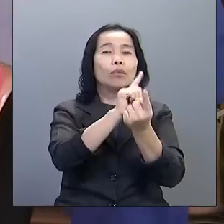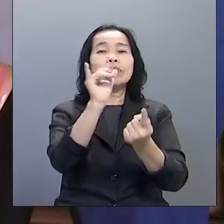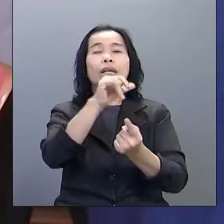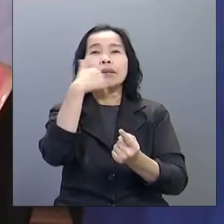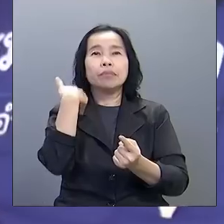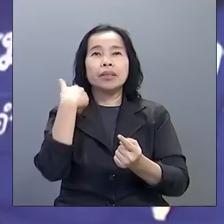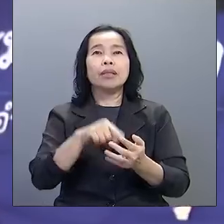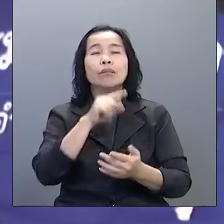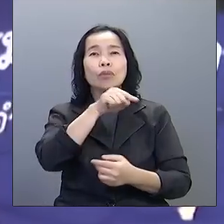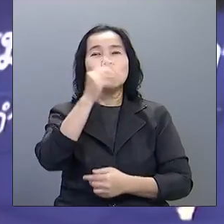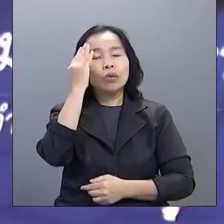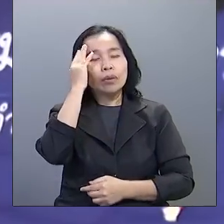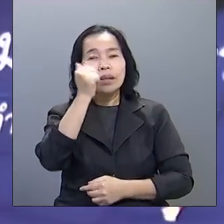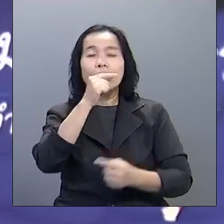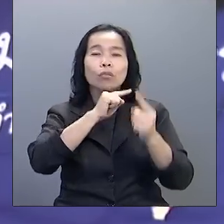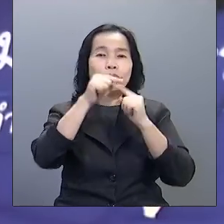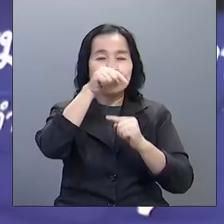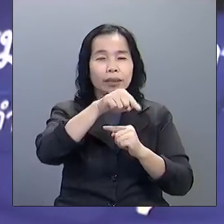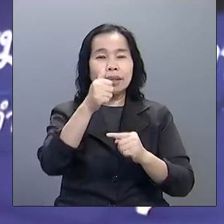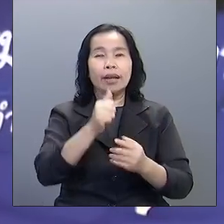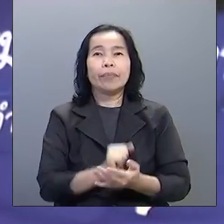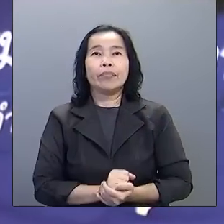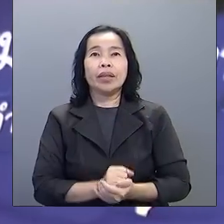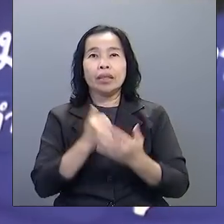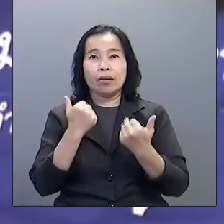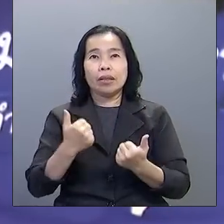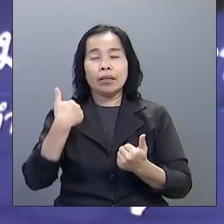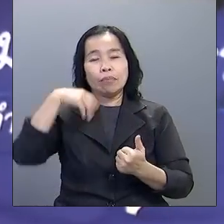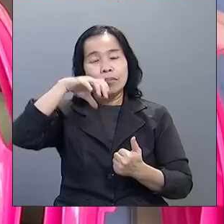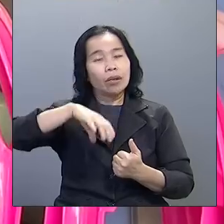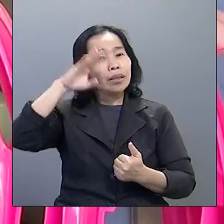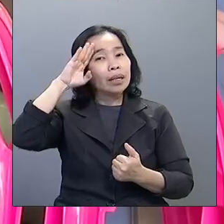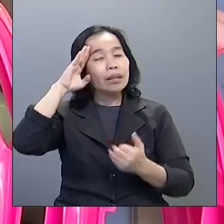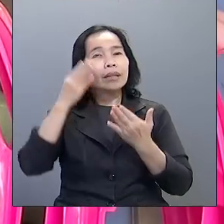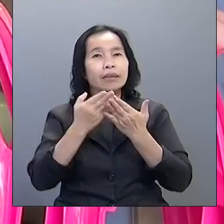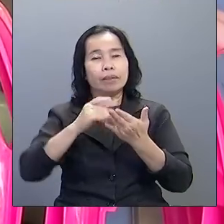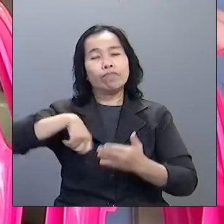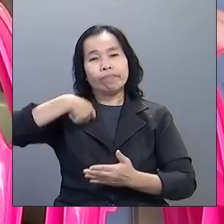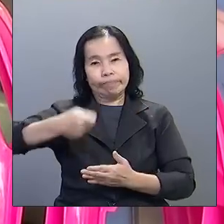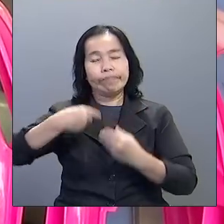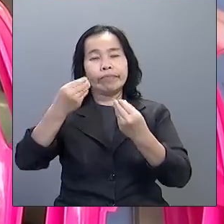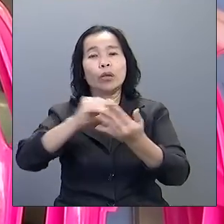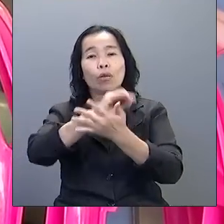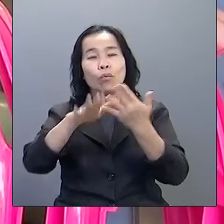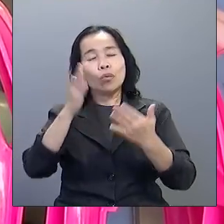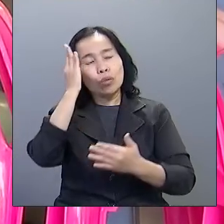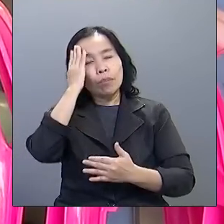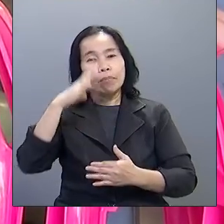ได้ที่ศูนย์รวมใจอุ่นไอรักบางสะพานครับโดยกองทัพเรือจะดูแลค่าใช้จ่ายให้ทั้งหมดครับ